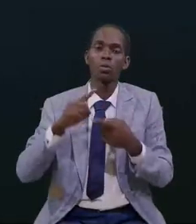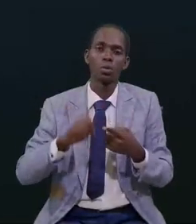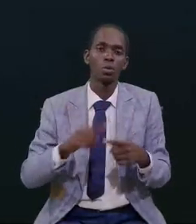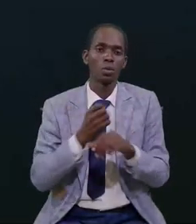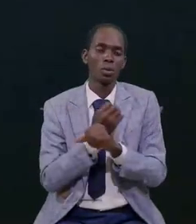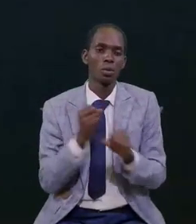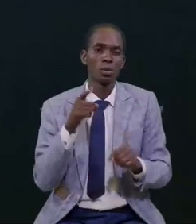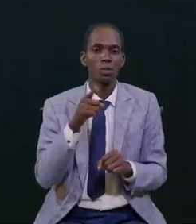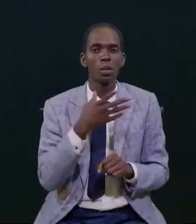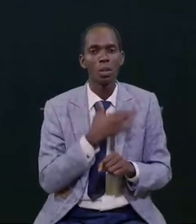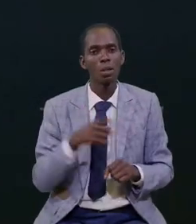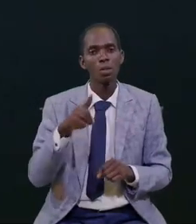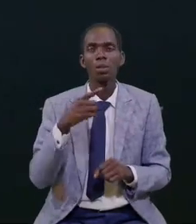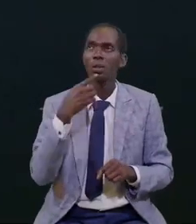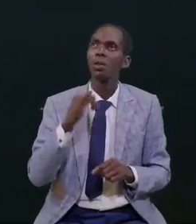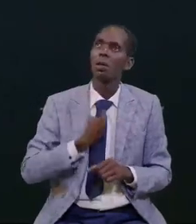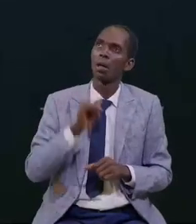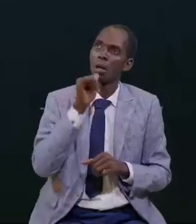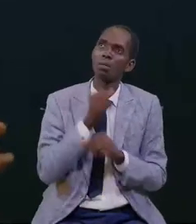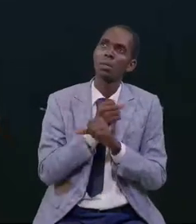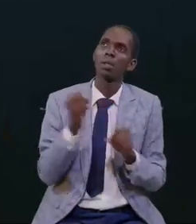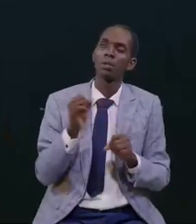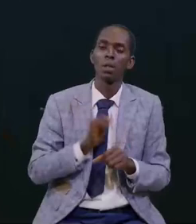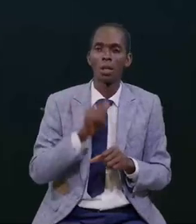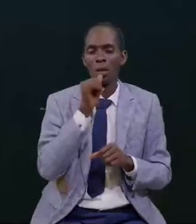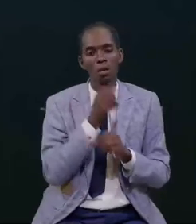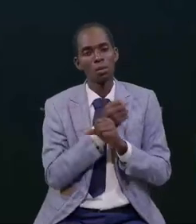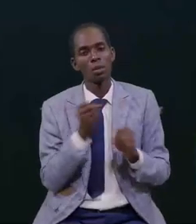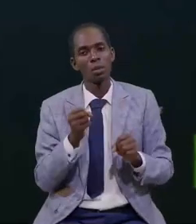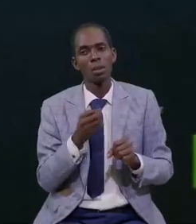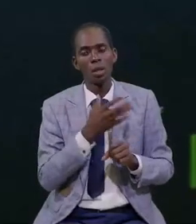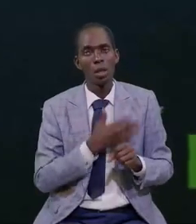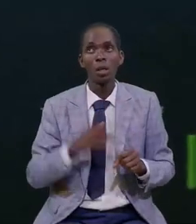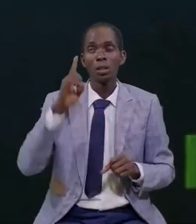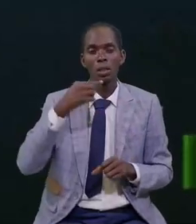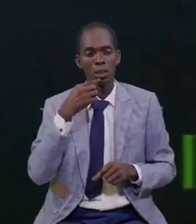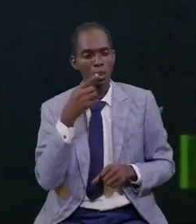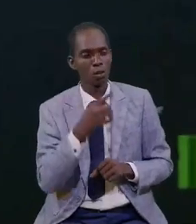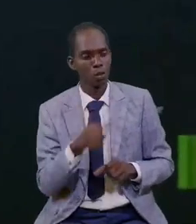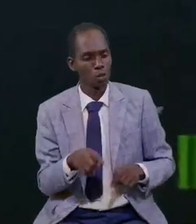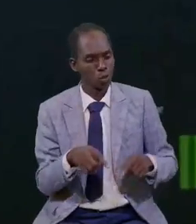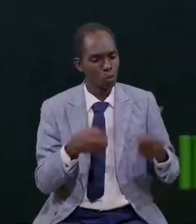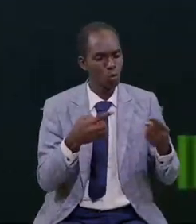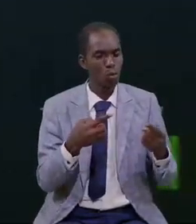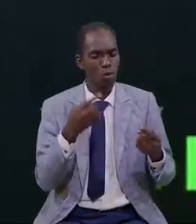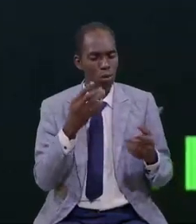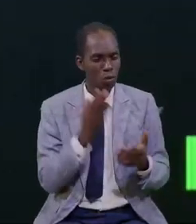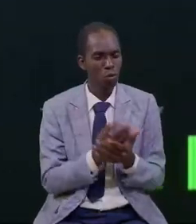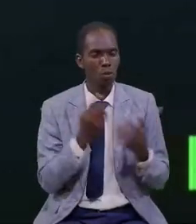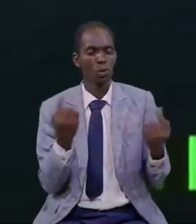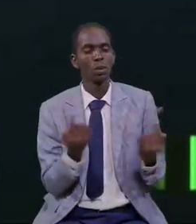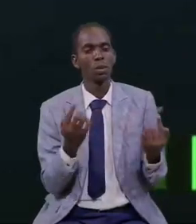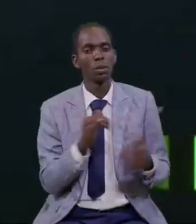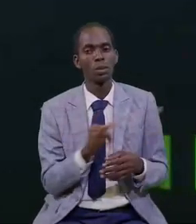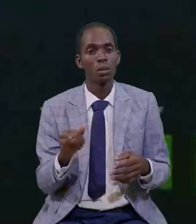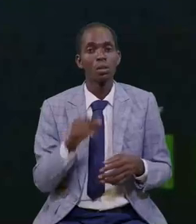continue à dire je suis sauvé je suis sauvé et il dit va et ne pêche plus tu